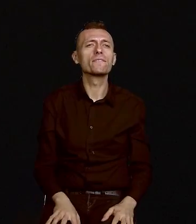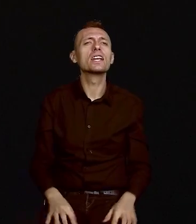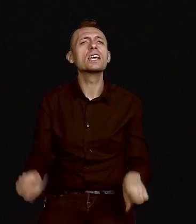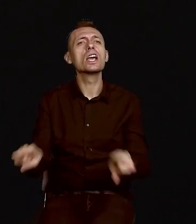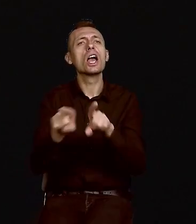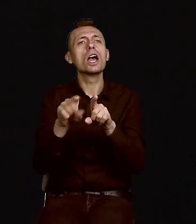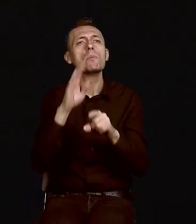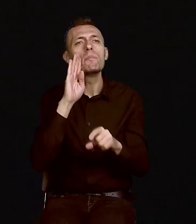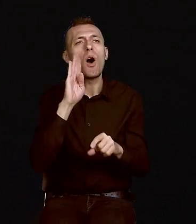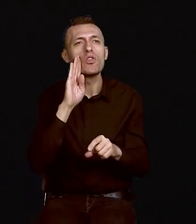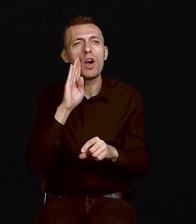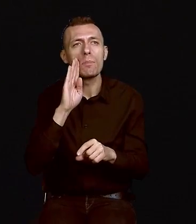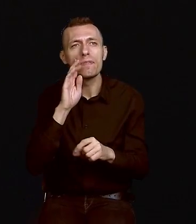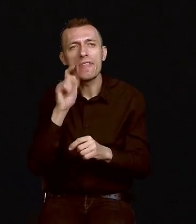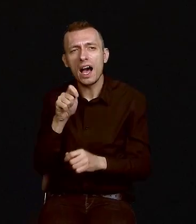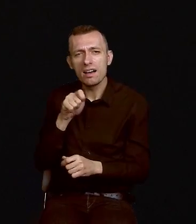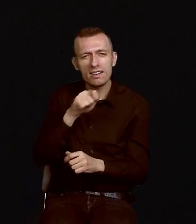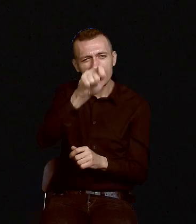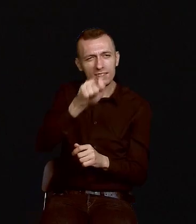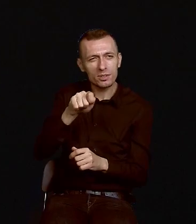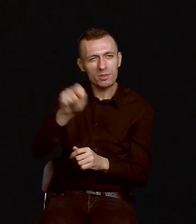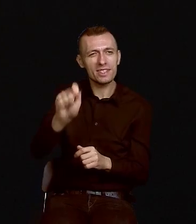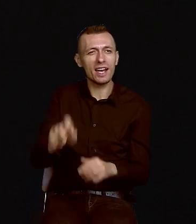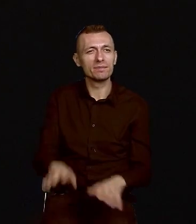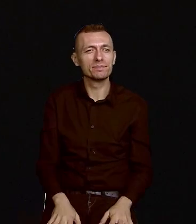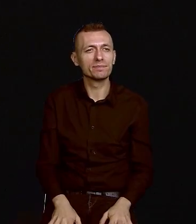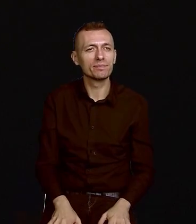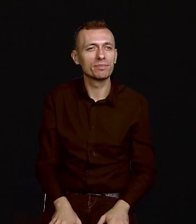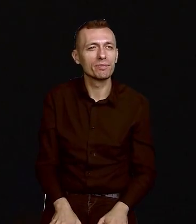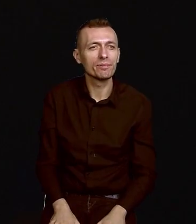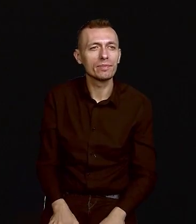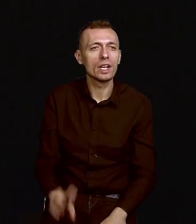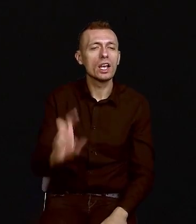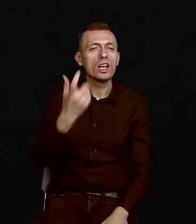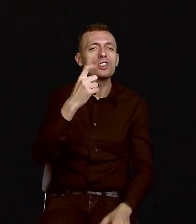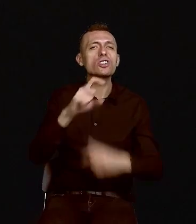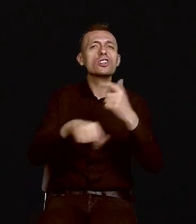haczyk. Wiecie, co robi przynęta okrywająca haczyk? Oszukuje umysł.